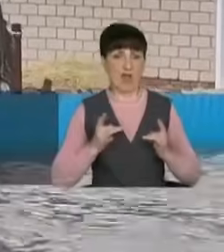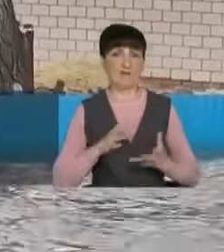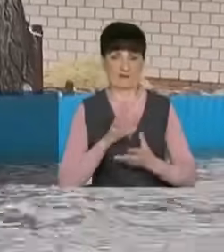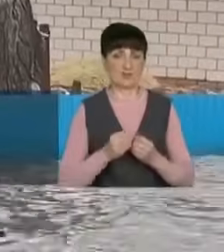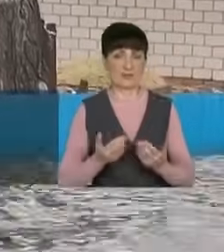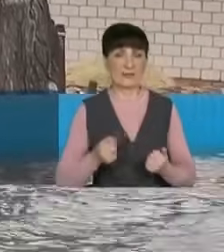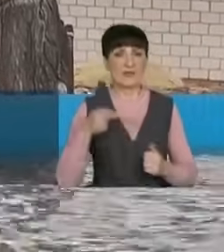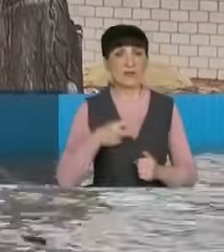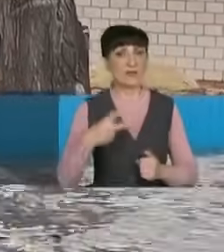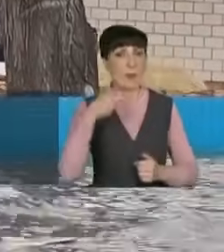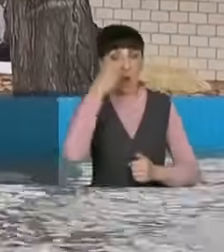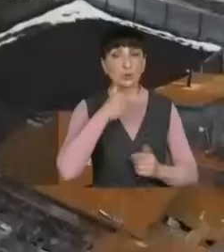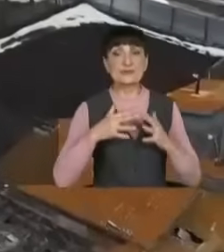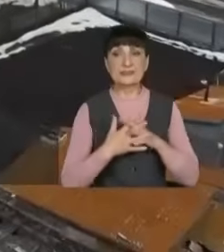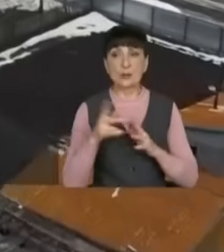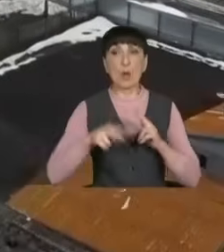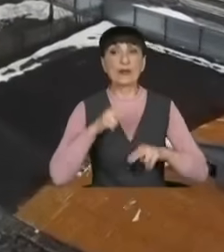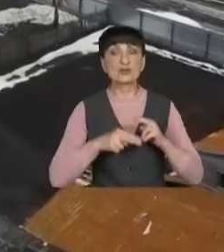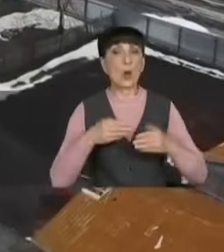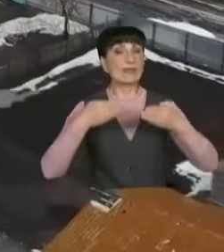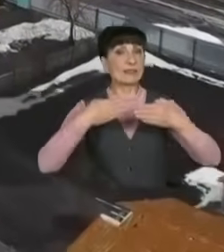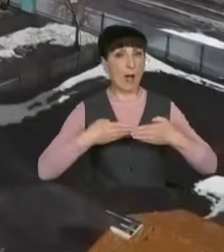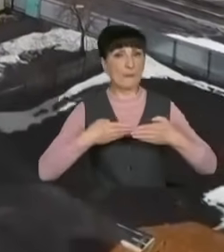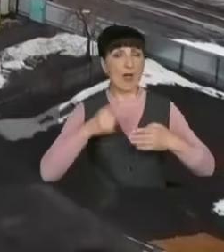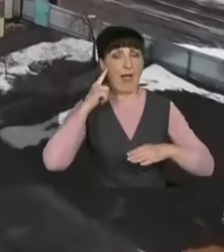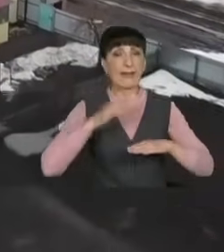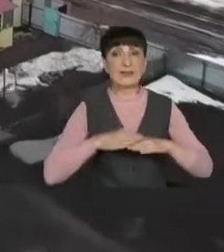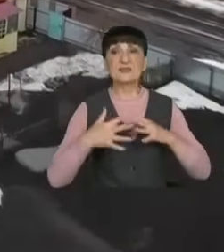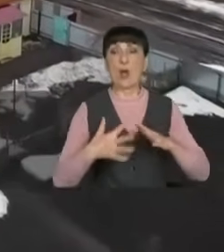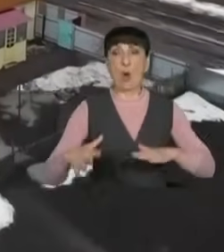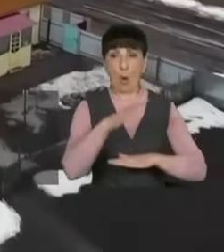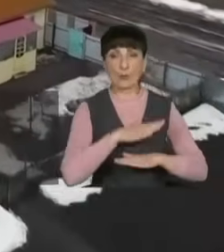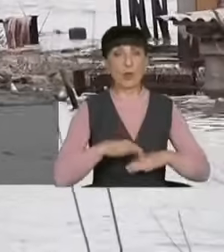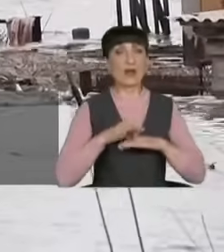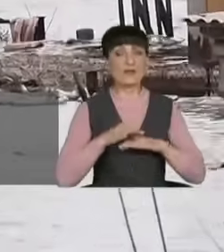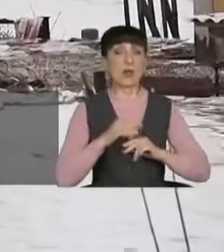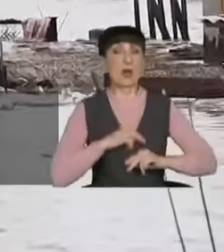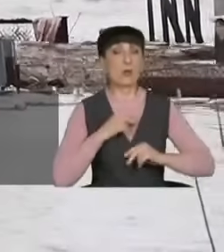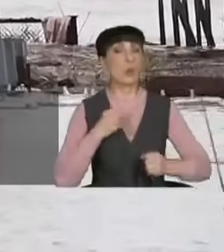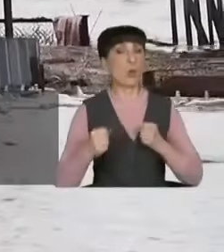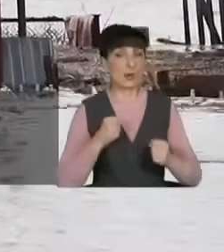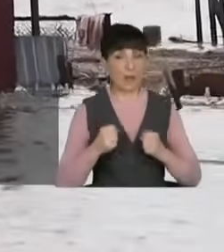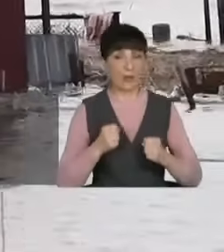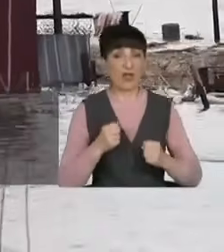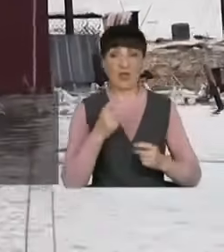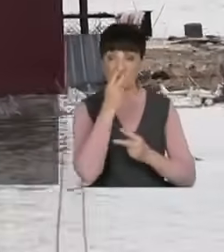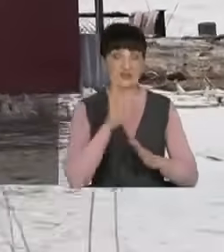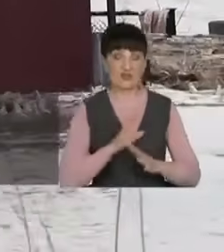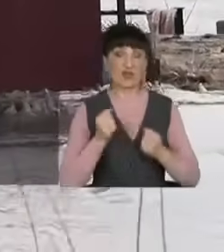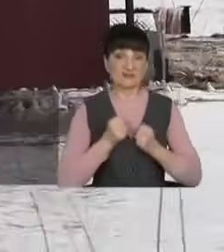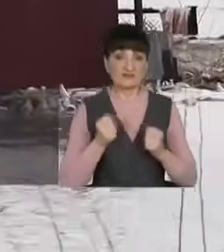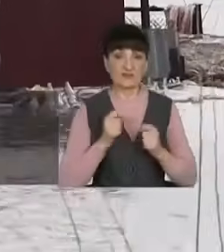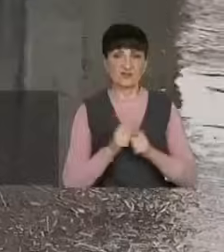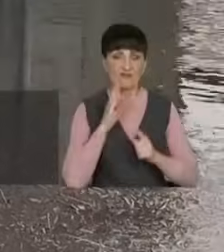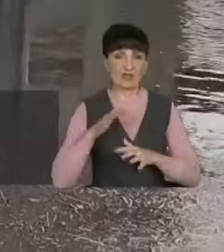В 2020 году в селе построили дамбу. По словам акима сельского округа, проведена работа по ее укреплению. Несмотря на эти усилия,